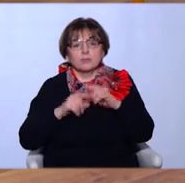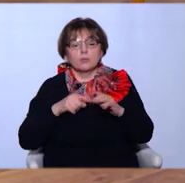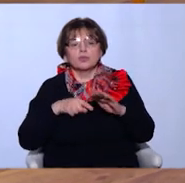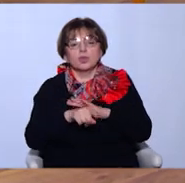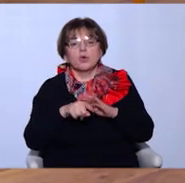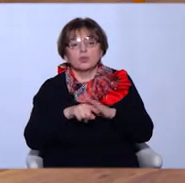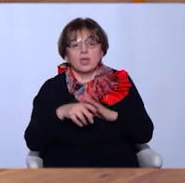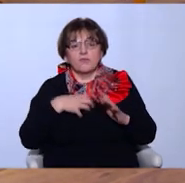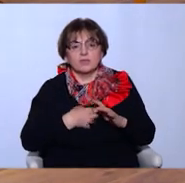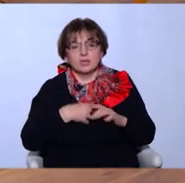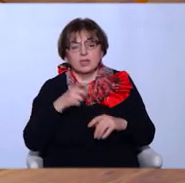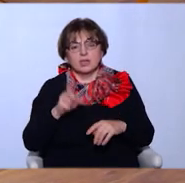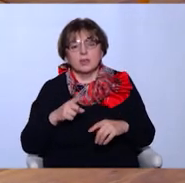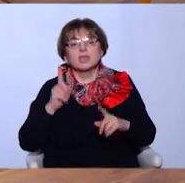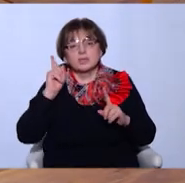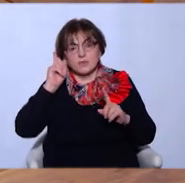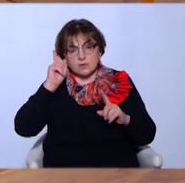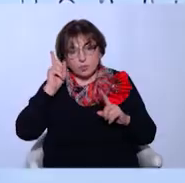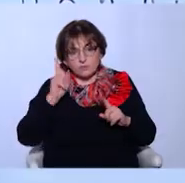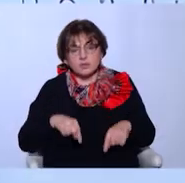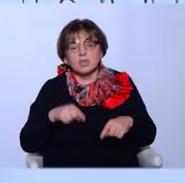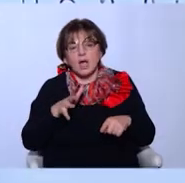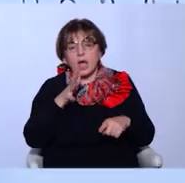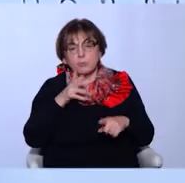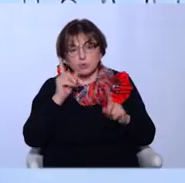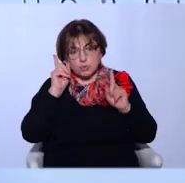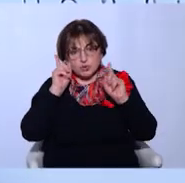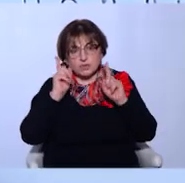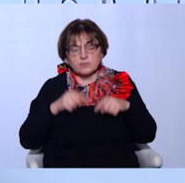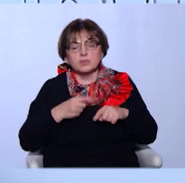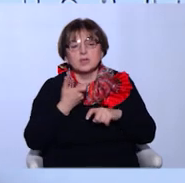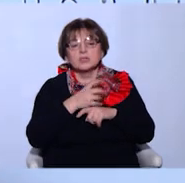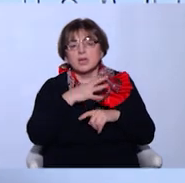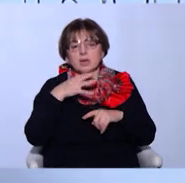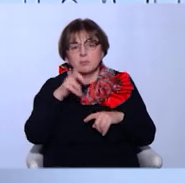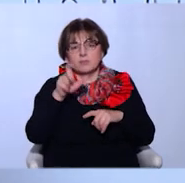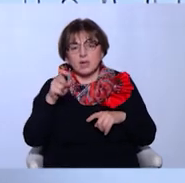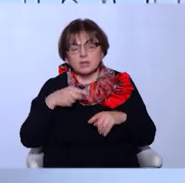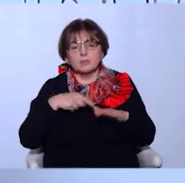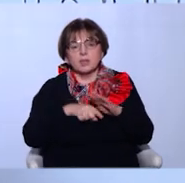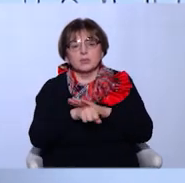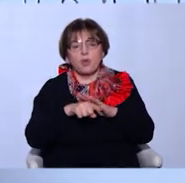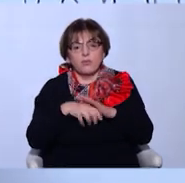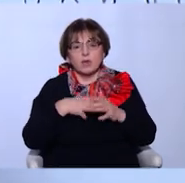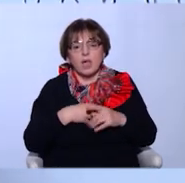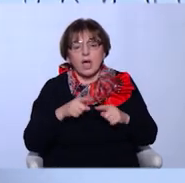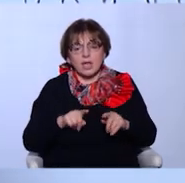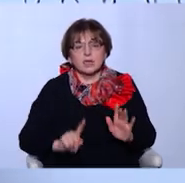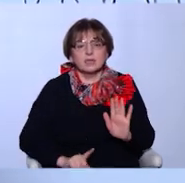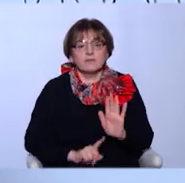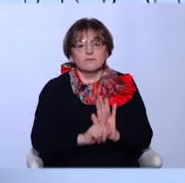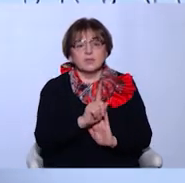ლტოლვილი. სამწუხაროდ ჩვენ ეს ამ ეპოქაშიც ვნახეთ უამრავი ადამიანის თავს. აი აქედან იწყება მე რომ